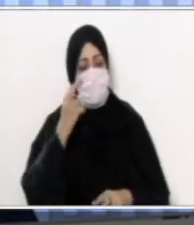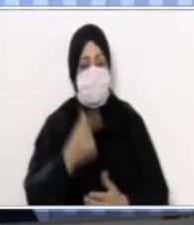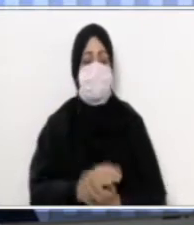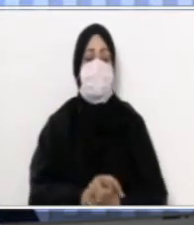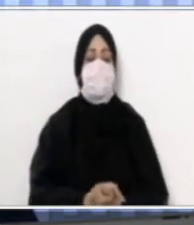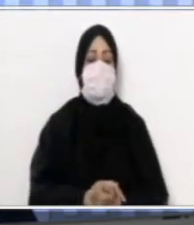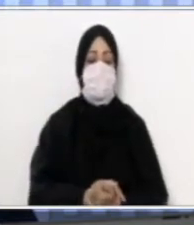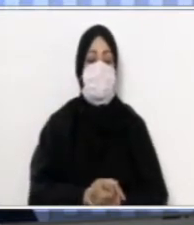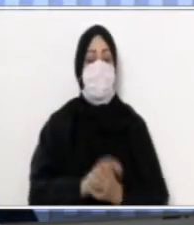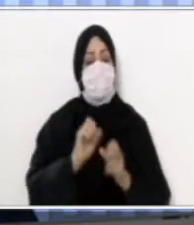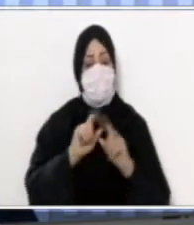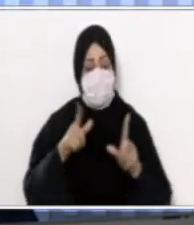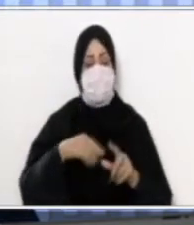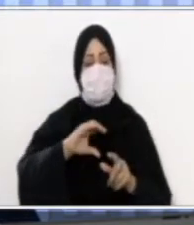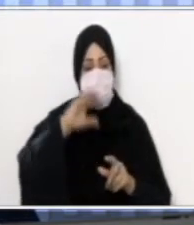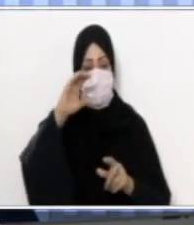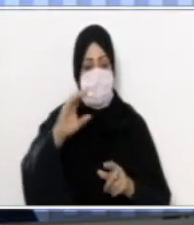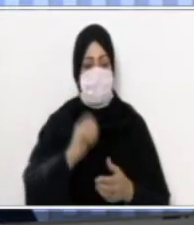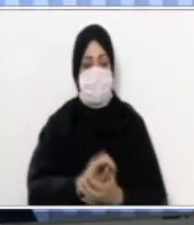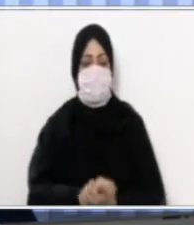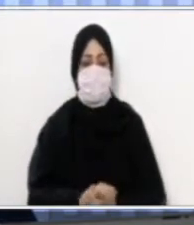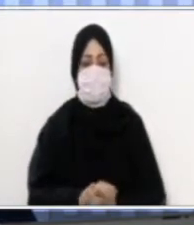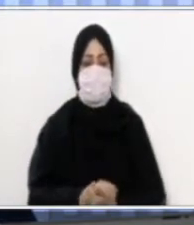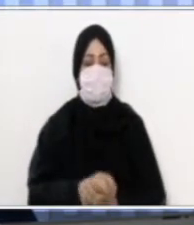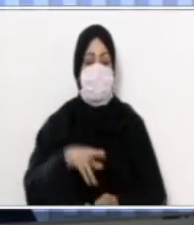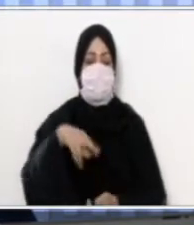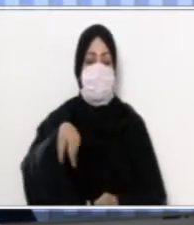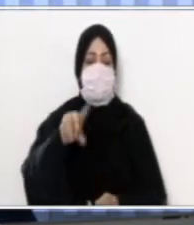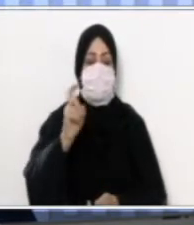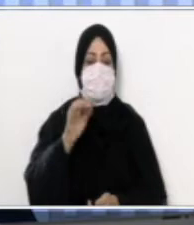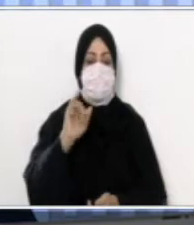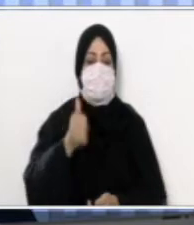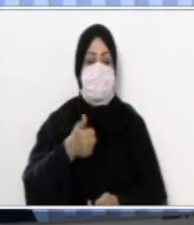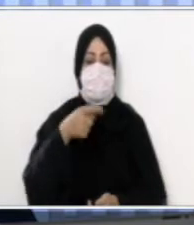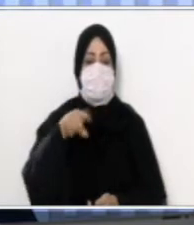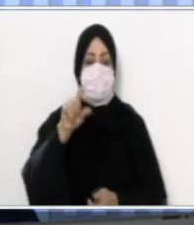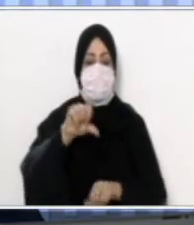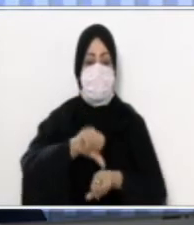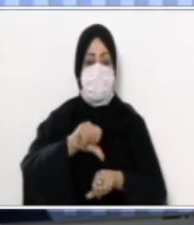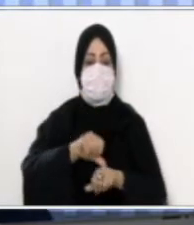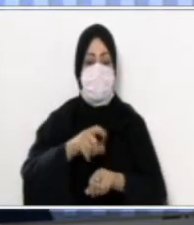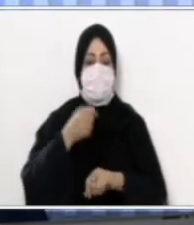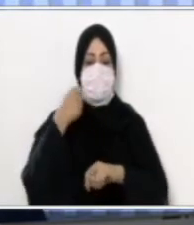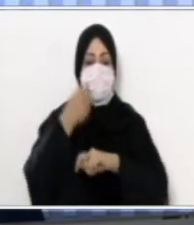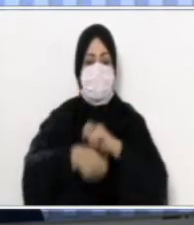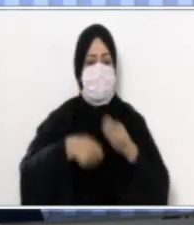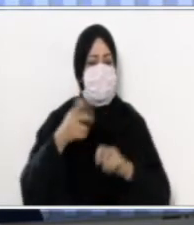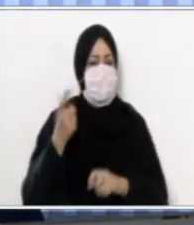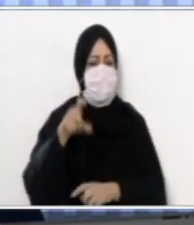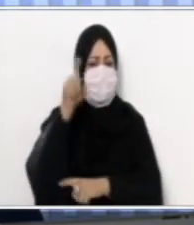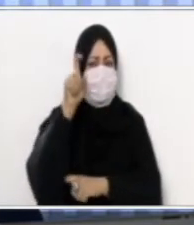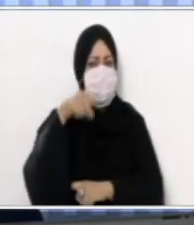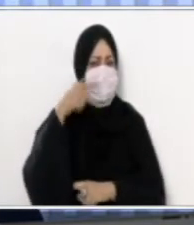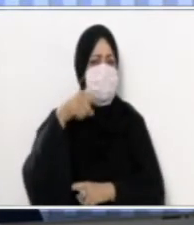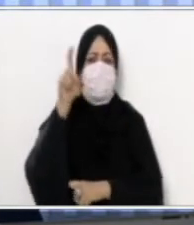الأخت رحاب من طرابلس تقول صدقة الجارية الشائع عندنا هي حفر بير ولا بناء جامع.